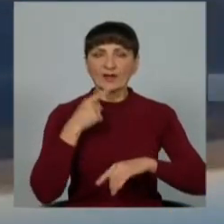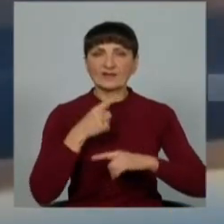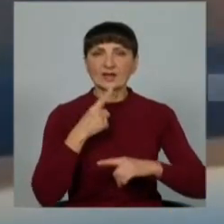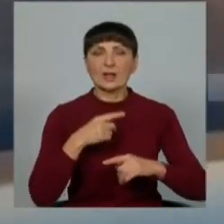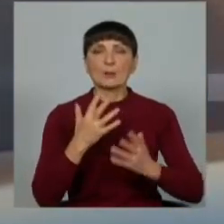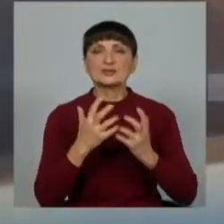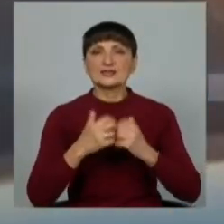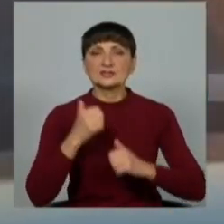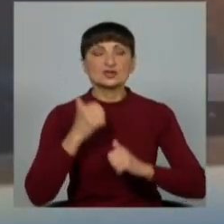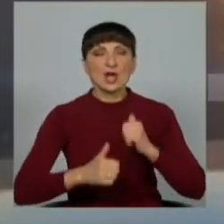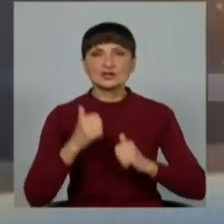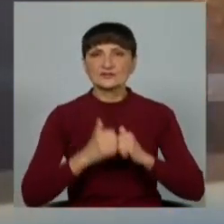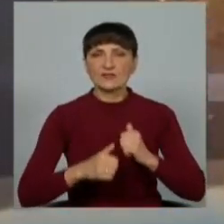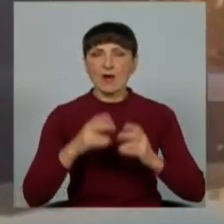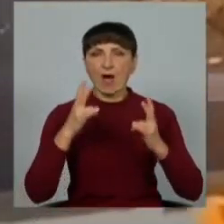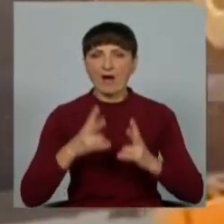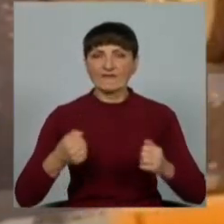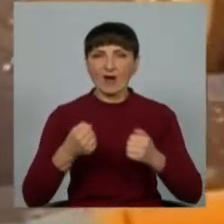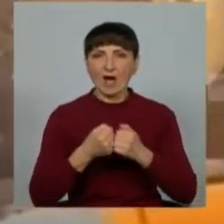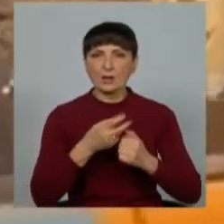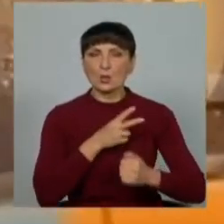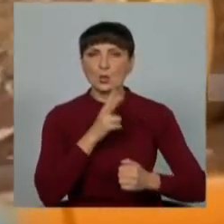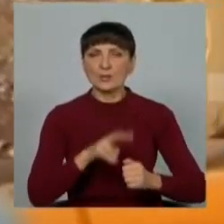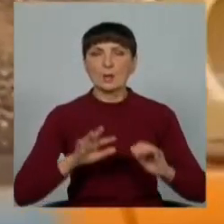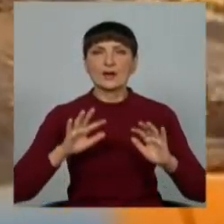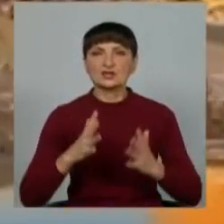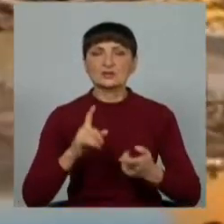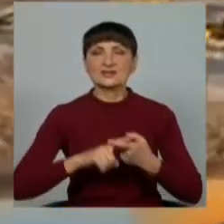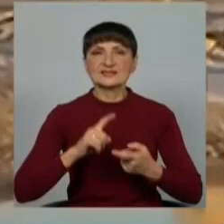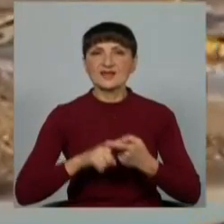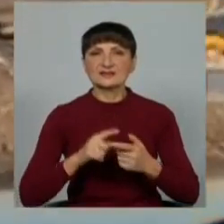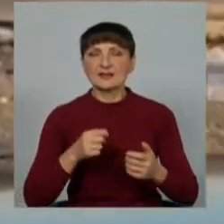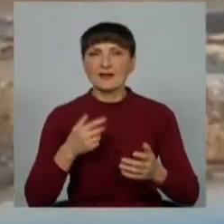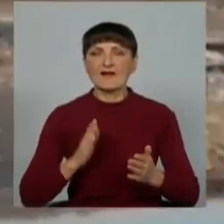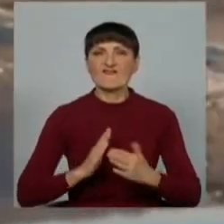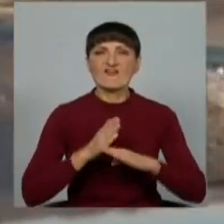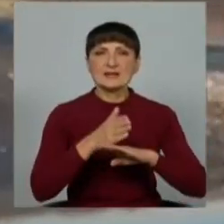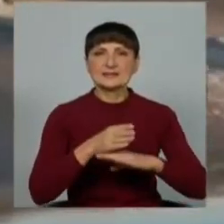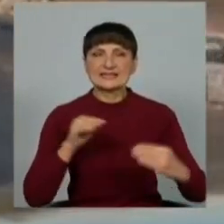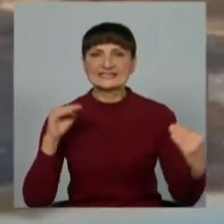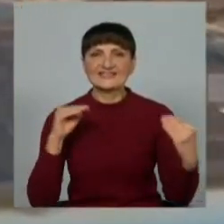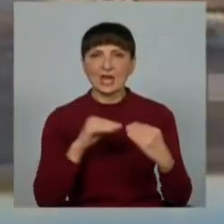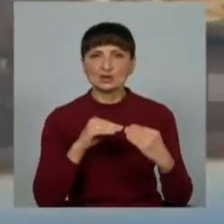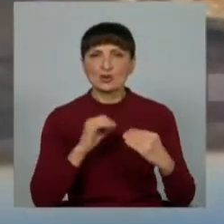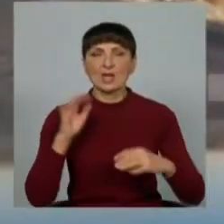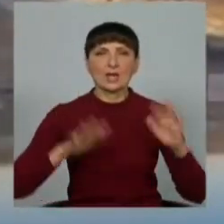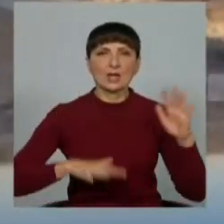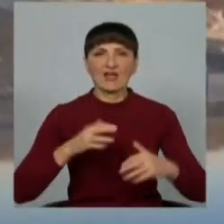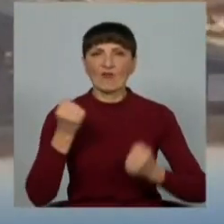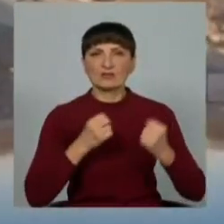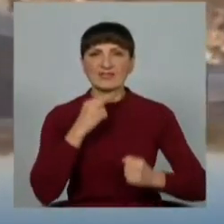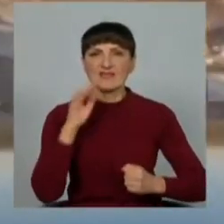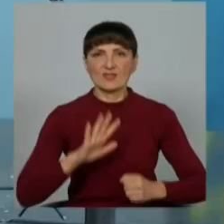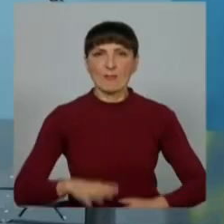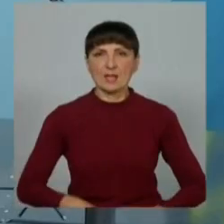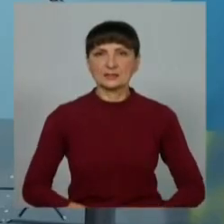чаще всего в аварии с летальным исходом происходят из-за в из выезда на встречку их халатности водителей